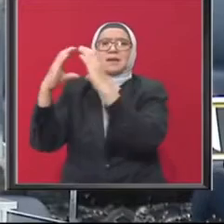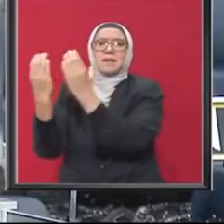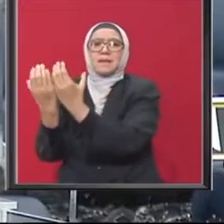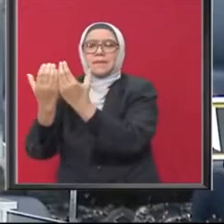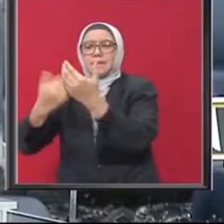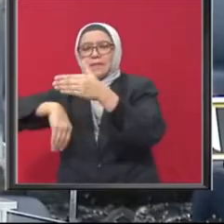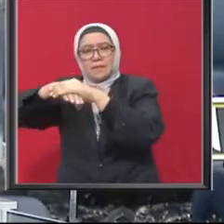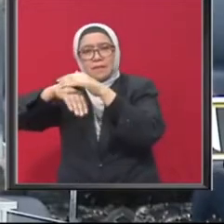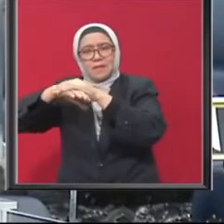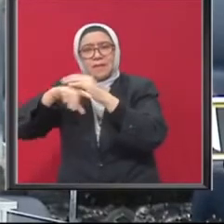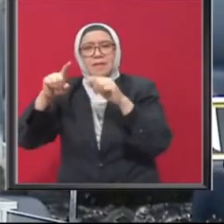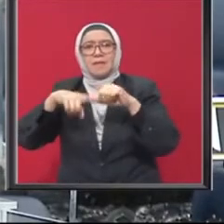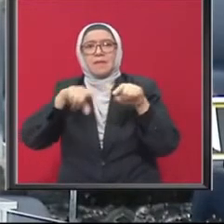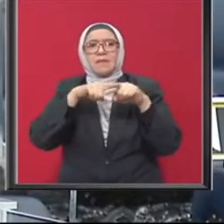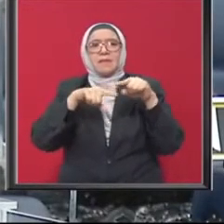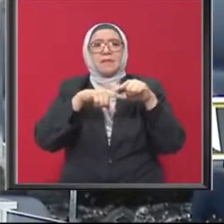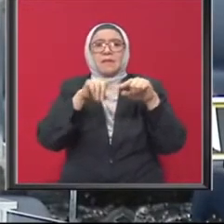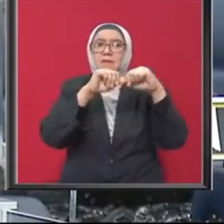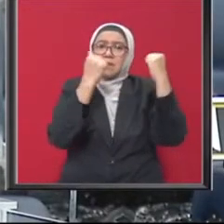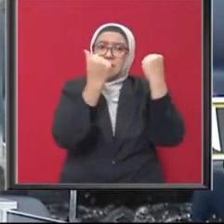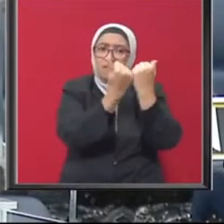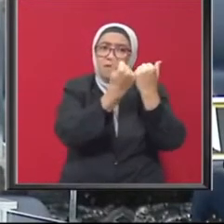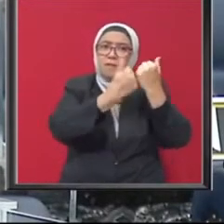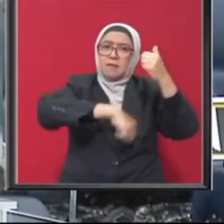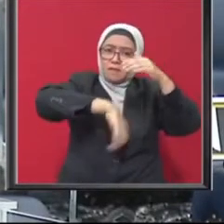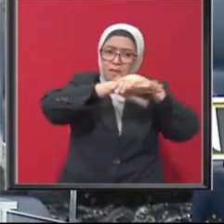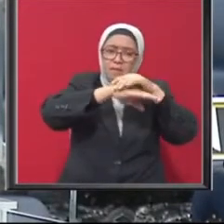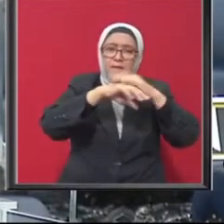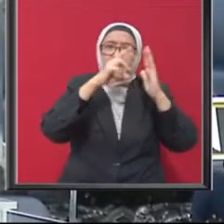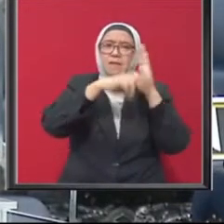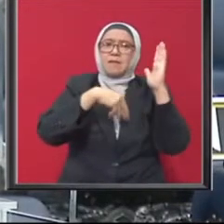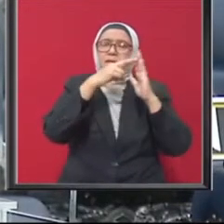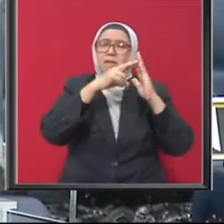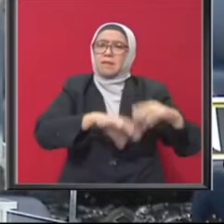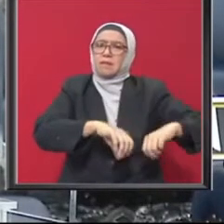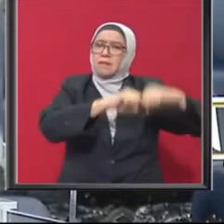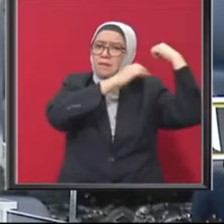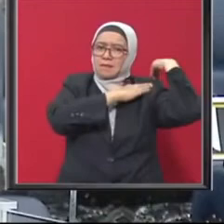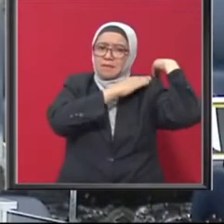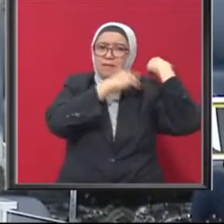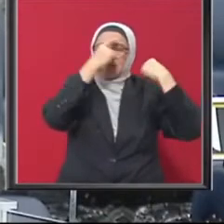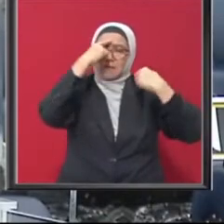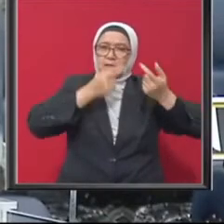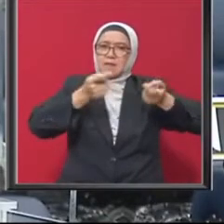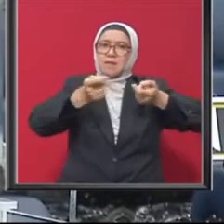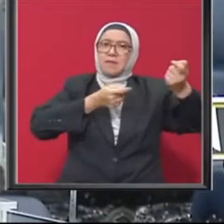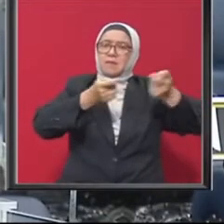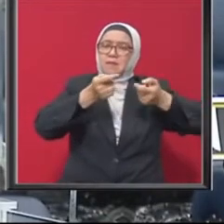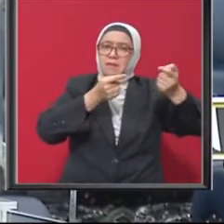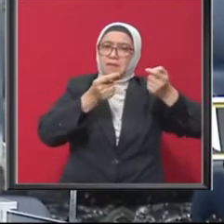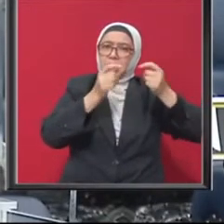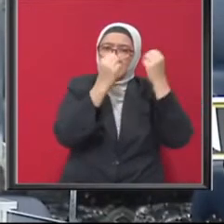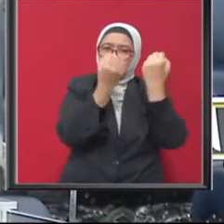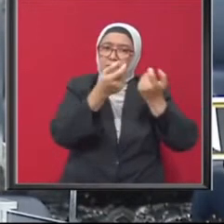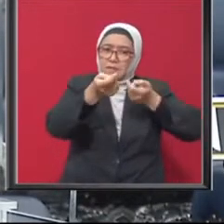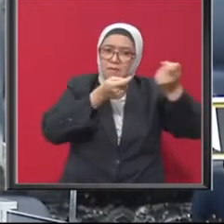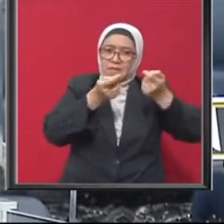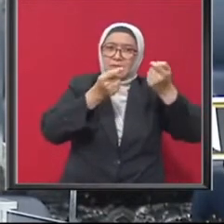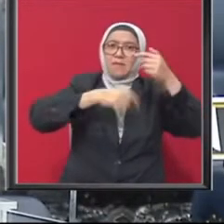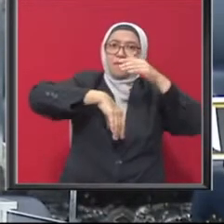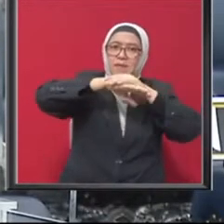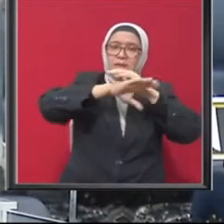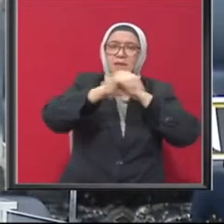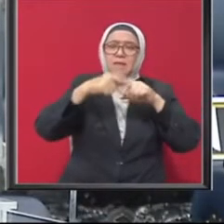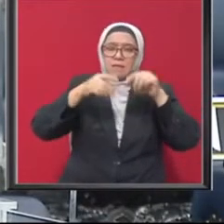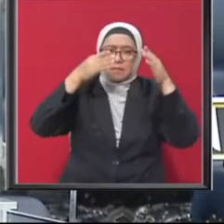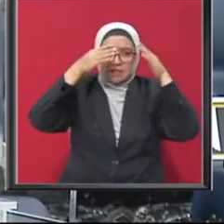persatuan bola sepak atau V memegang peranan sebagai badan pengawal bola sepak yang menjurus ke arah pembangunan